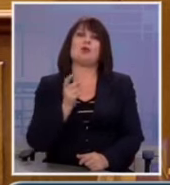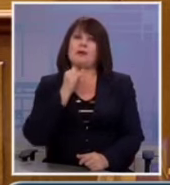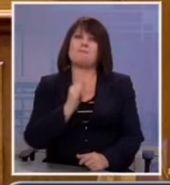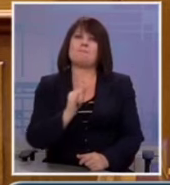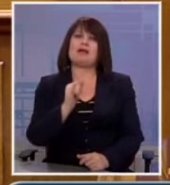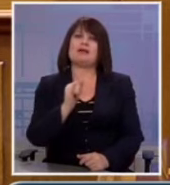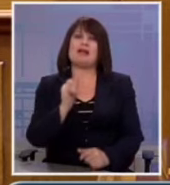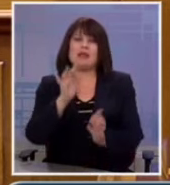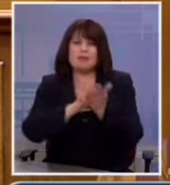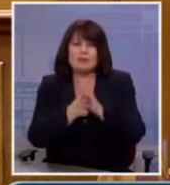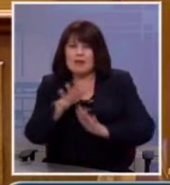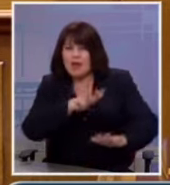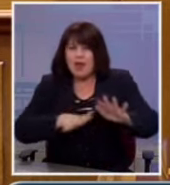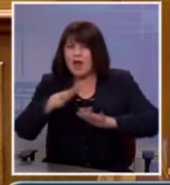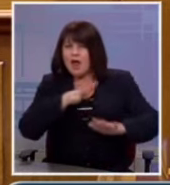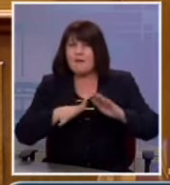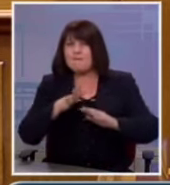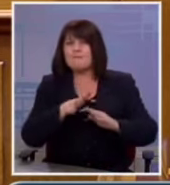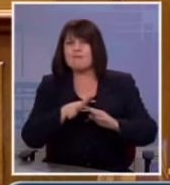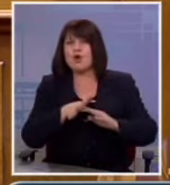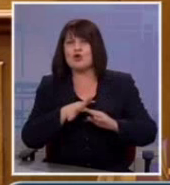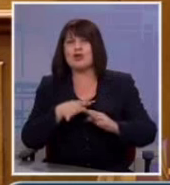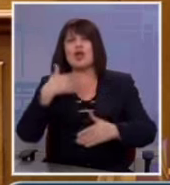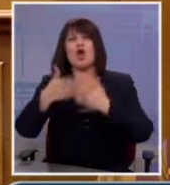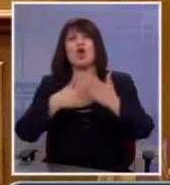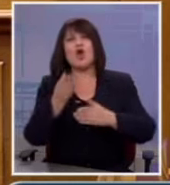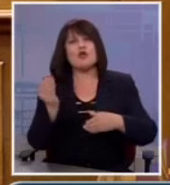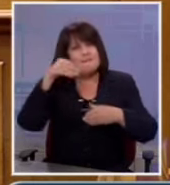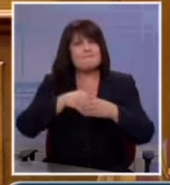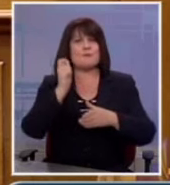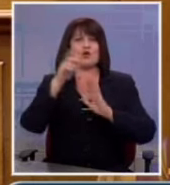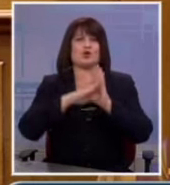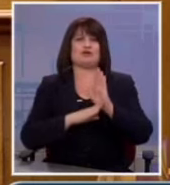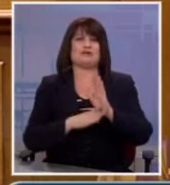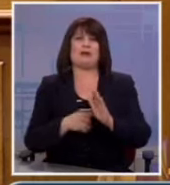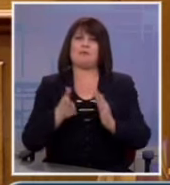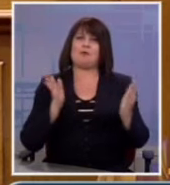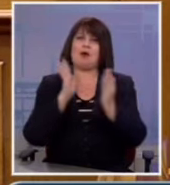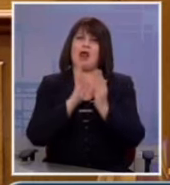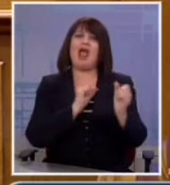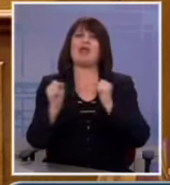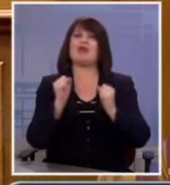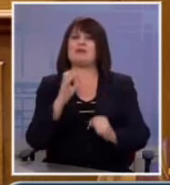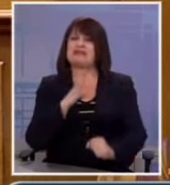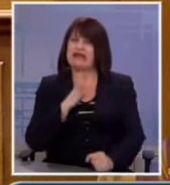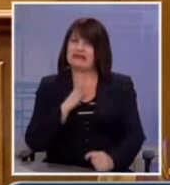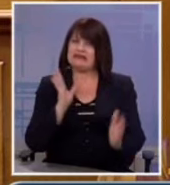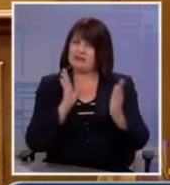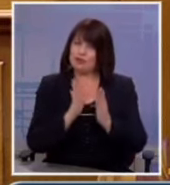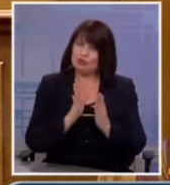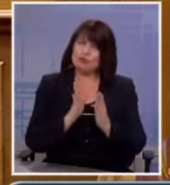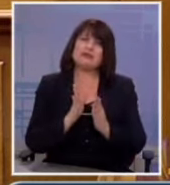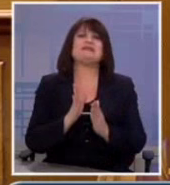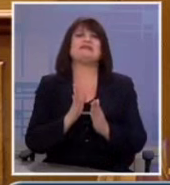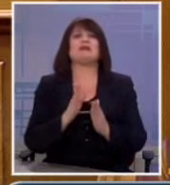θύλακες της διαπλοκής που τροφοδότησαν τόσα χρόνια το πολιτικό σύστημα. Να αντιμετωπίζει την ανθρωπιστική κρίση, να αντιμετωπίζει